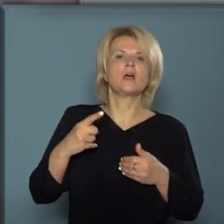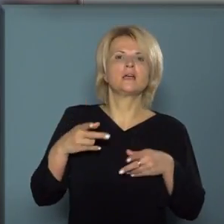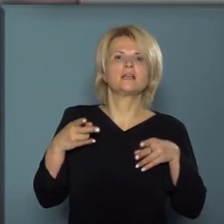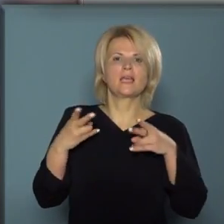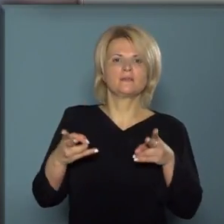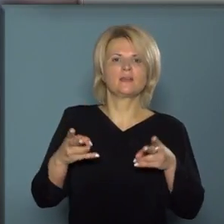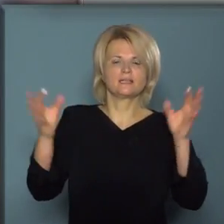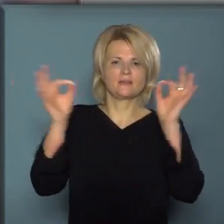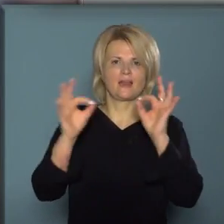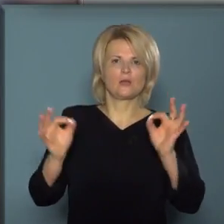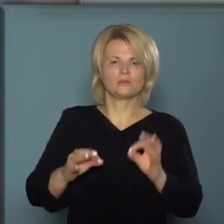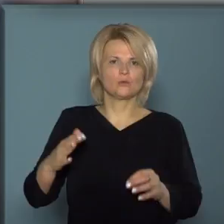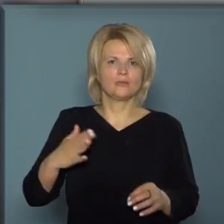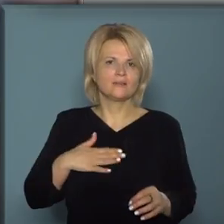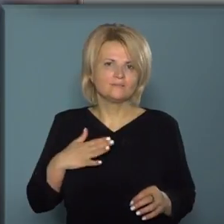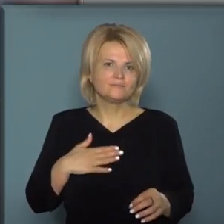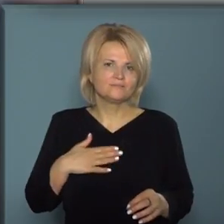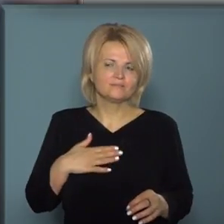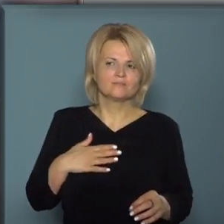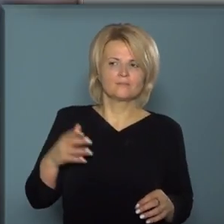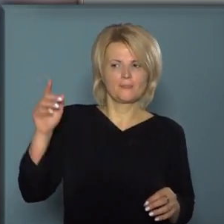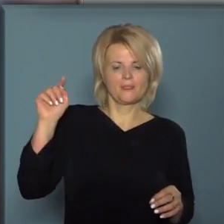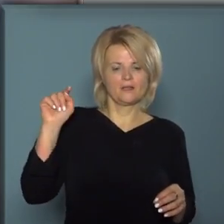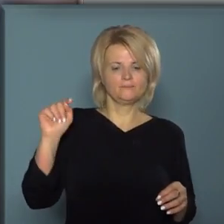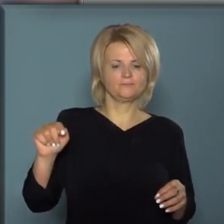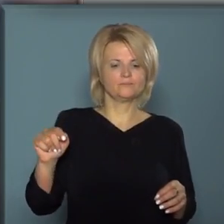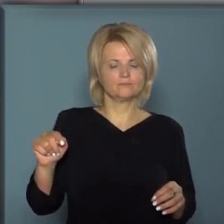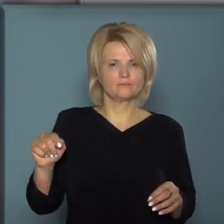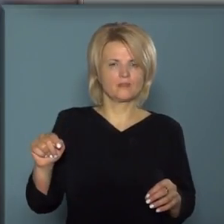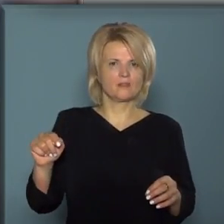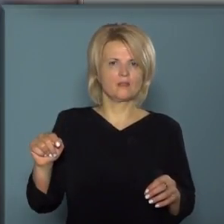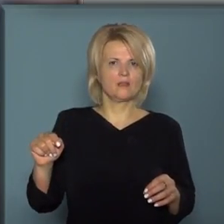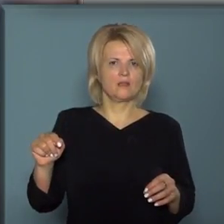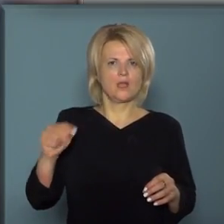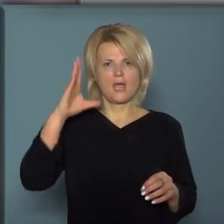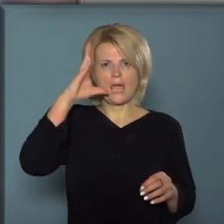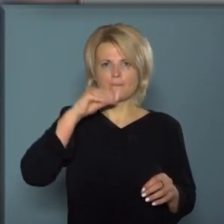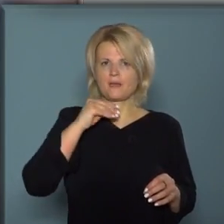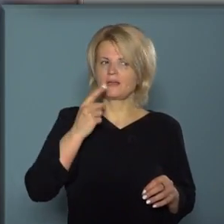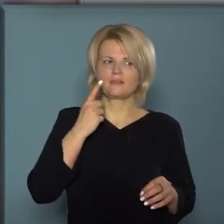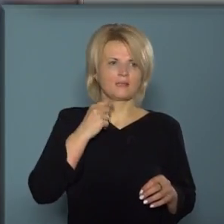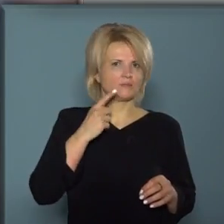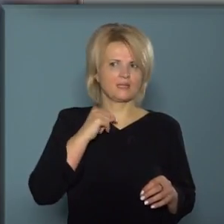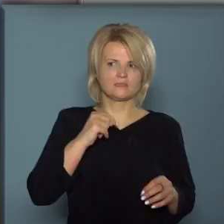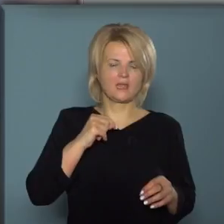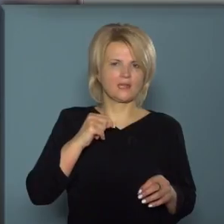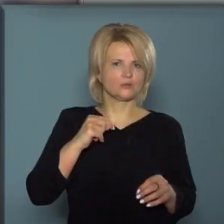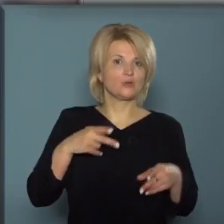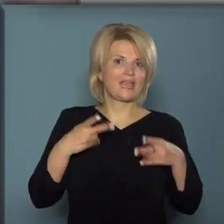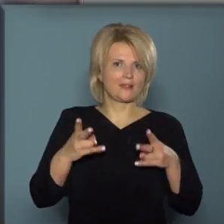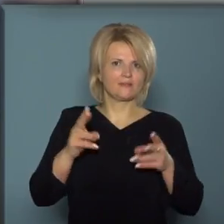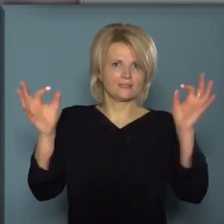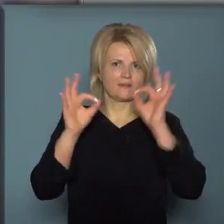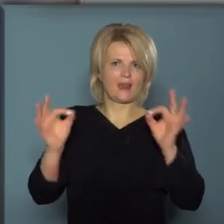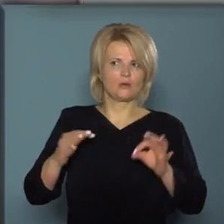kedvenc vállalkozóink, és akkor ezt ott viszonylagos felháborodás fogadta ezt a kifejezést. Ma én azt